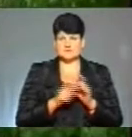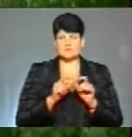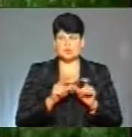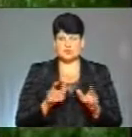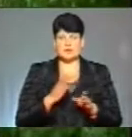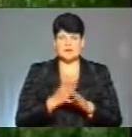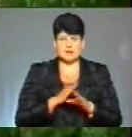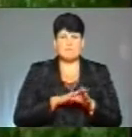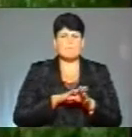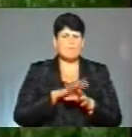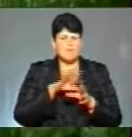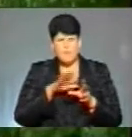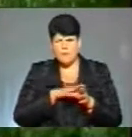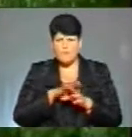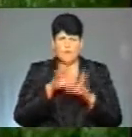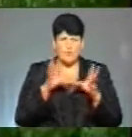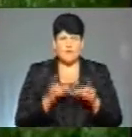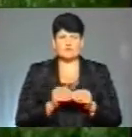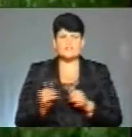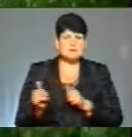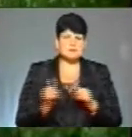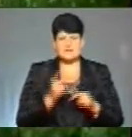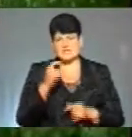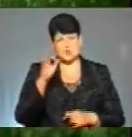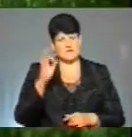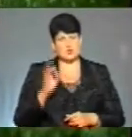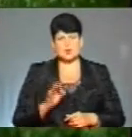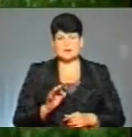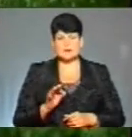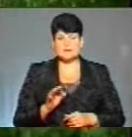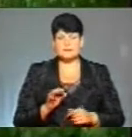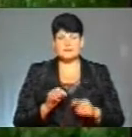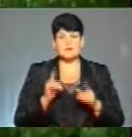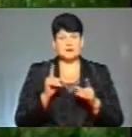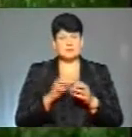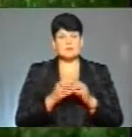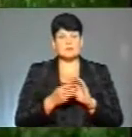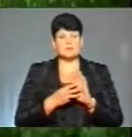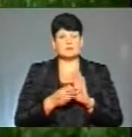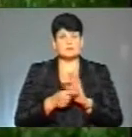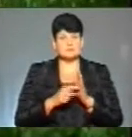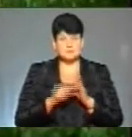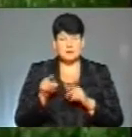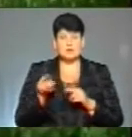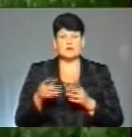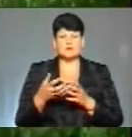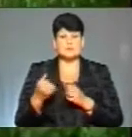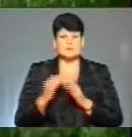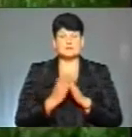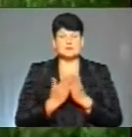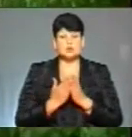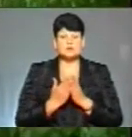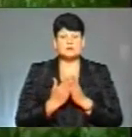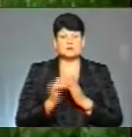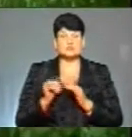школах є у повному обсязі, вони забезпечені на 100%, за винятком 8 класу, які отримували підручники